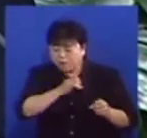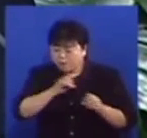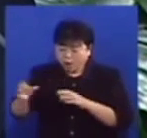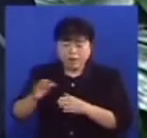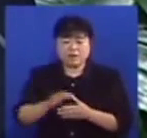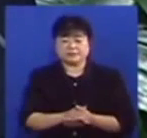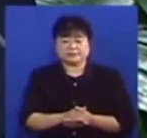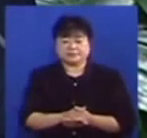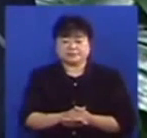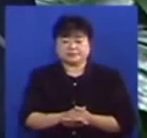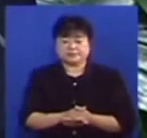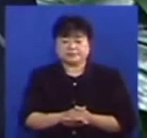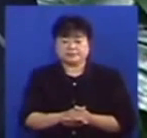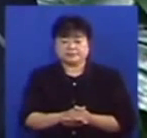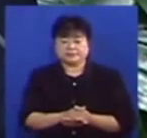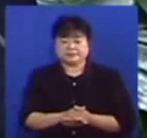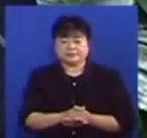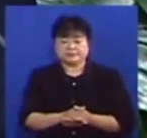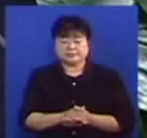버려야 되는 것입니다.